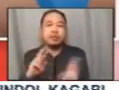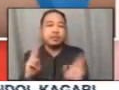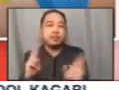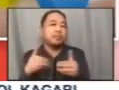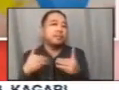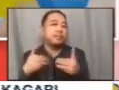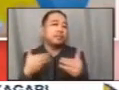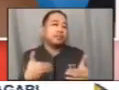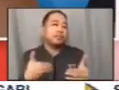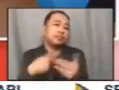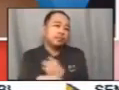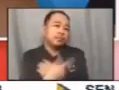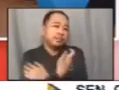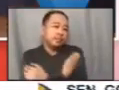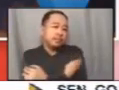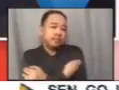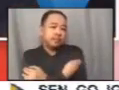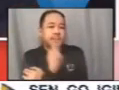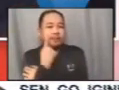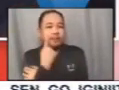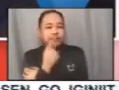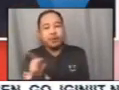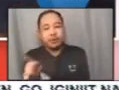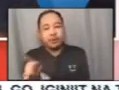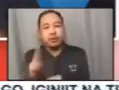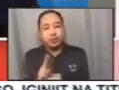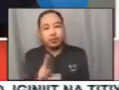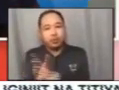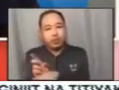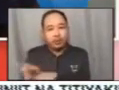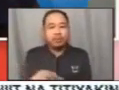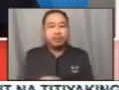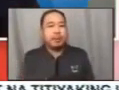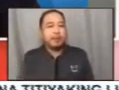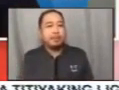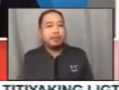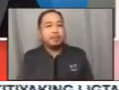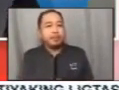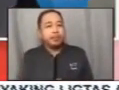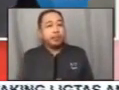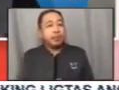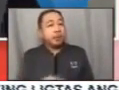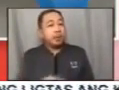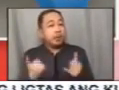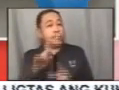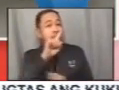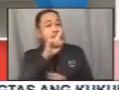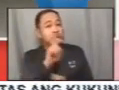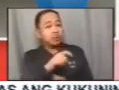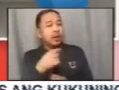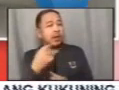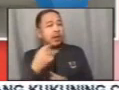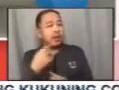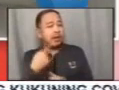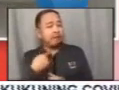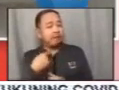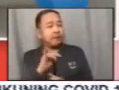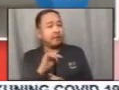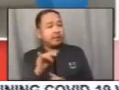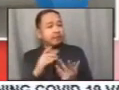kailangan natin na magkaroon ng maraming simulation at saka drills. Kailangan ng drills talaga nito, lalong-lalo na pag-rollout